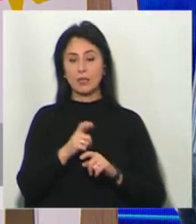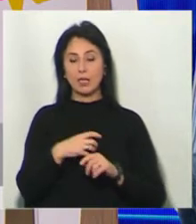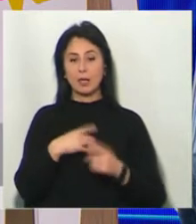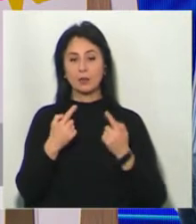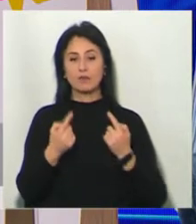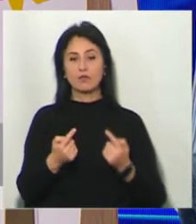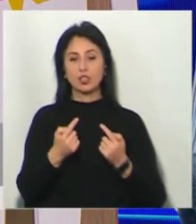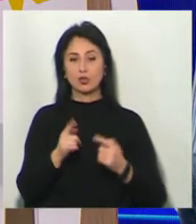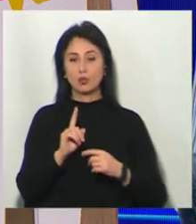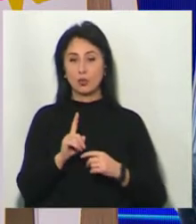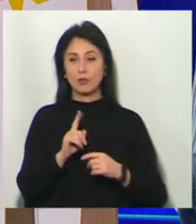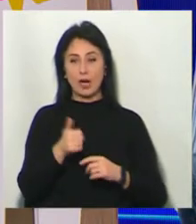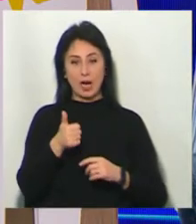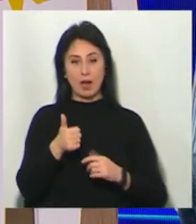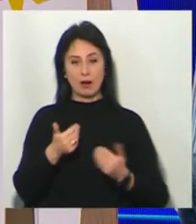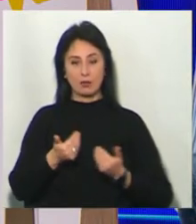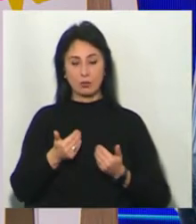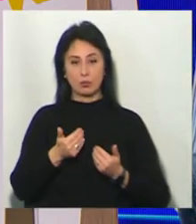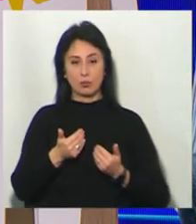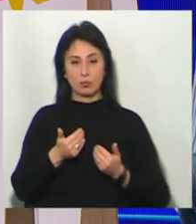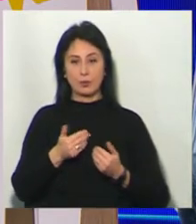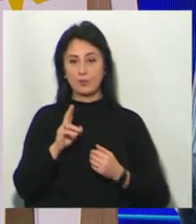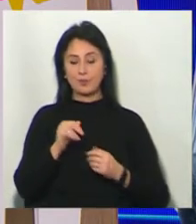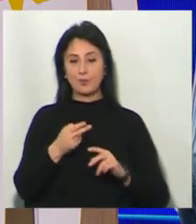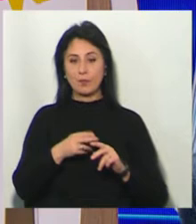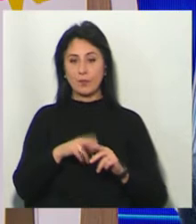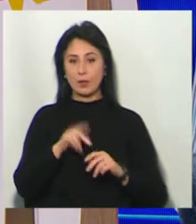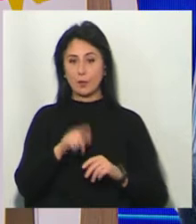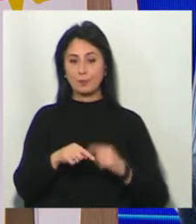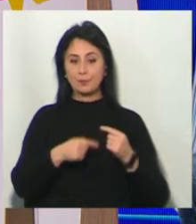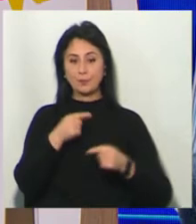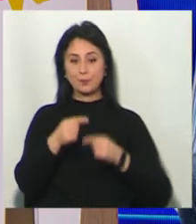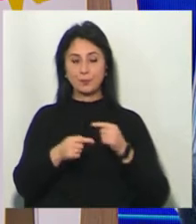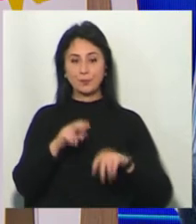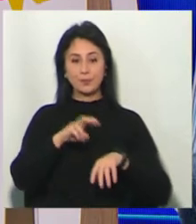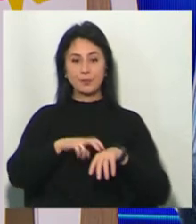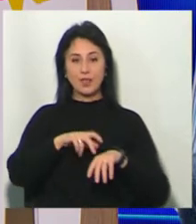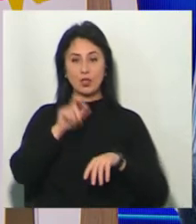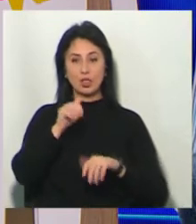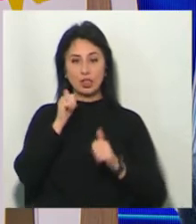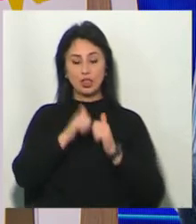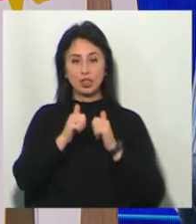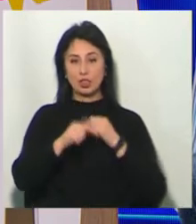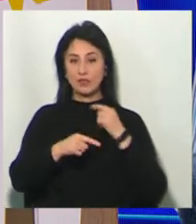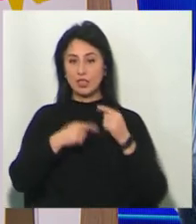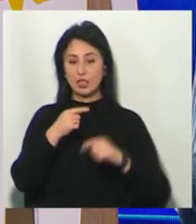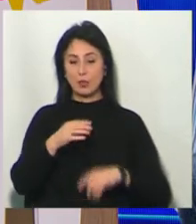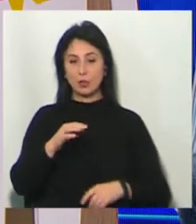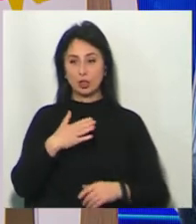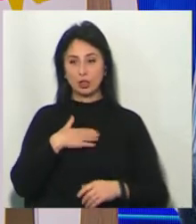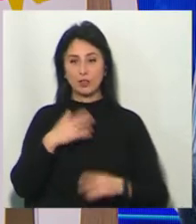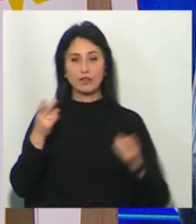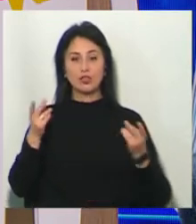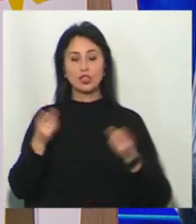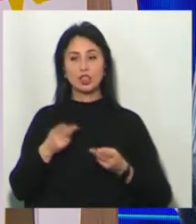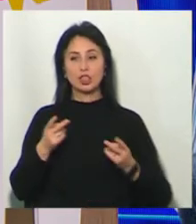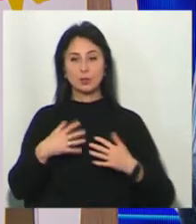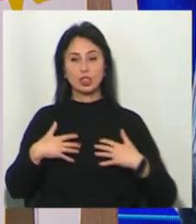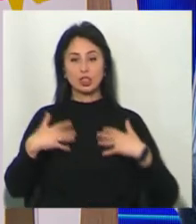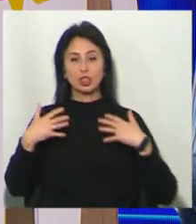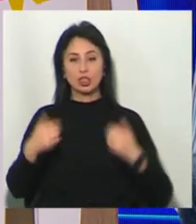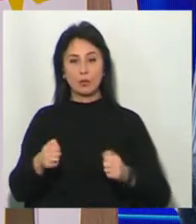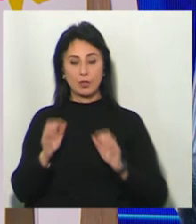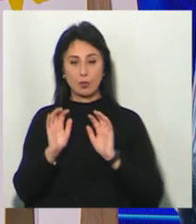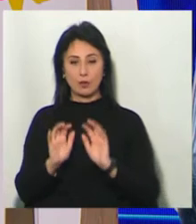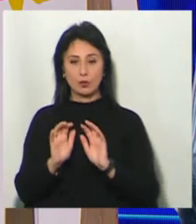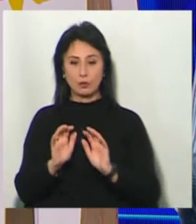tuisalian nișnolovania, argatit schoros, da amitom tanametrove medicose bihșirat sa obrept cuen cirdeba